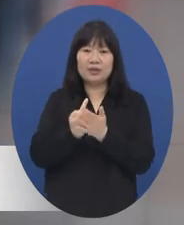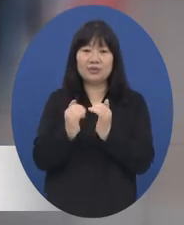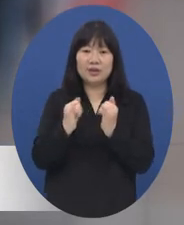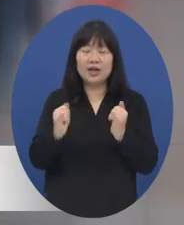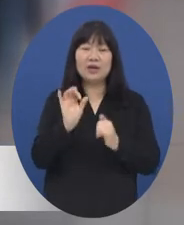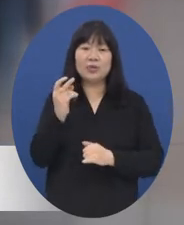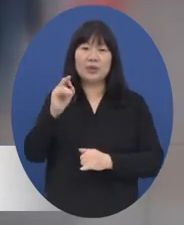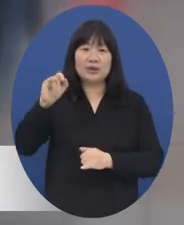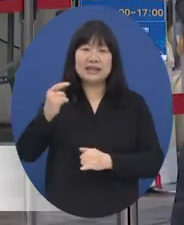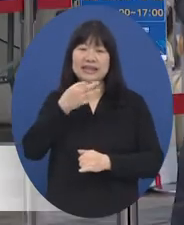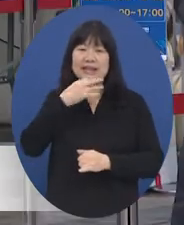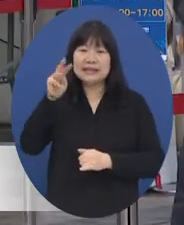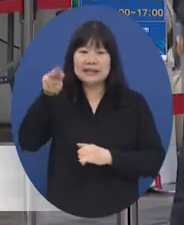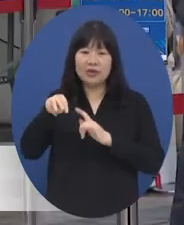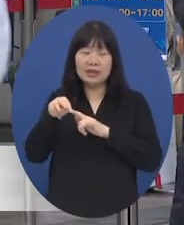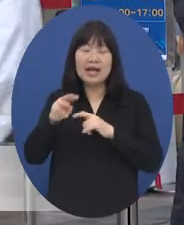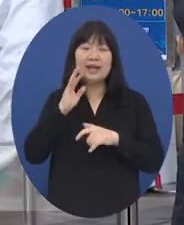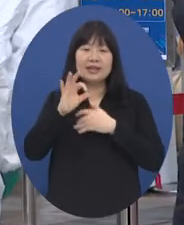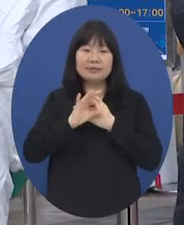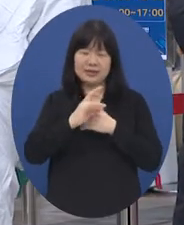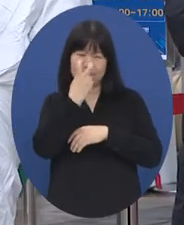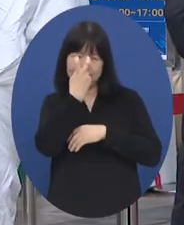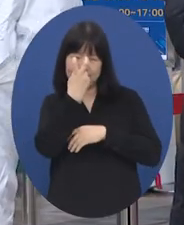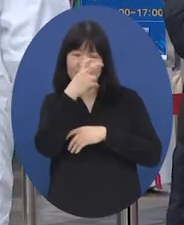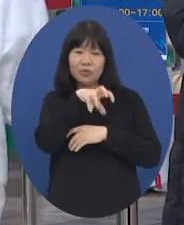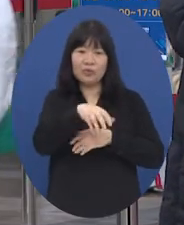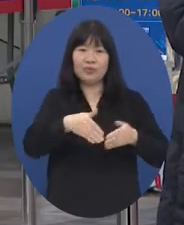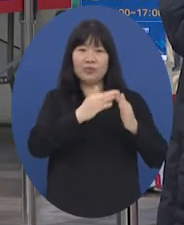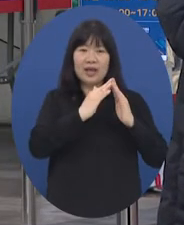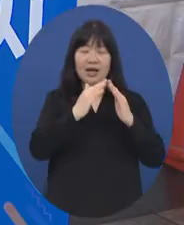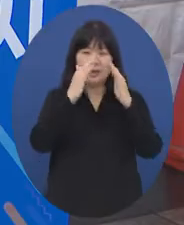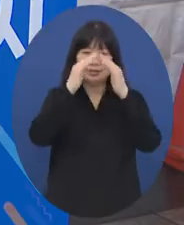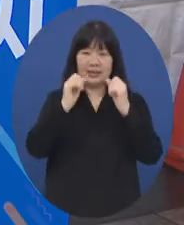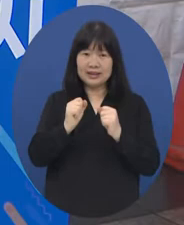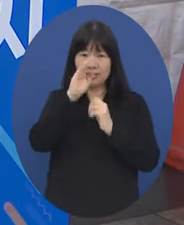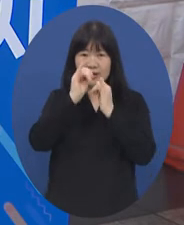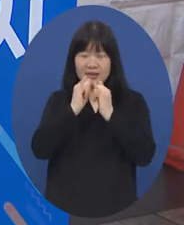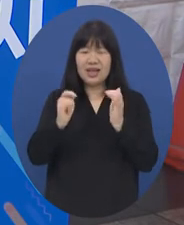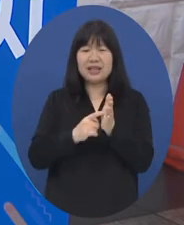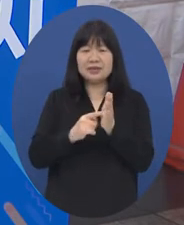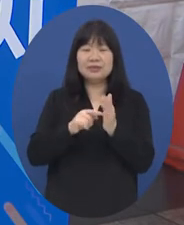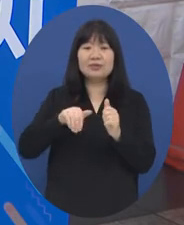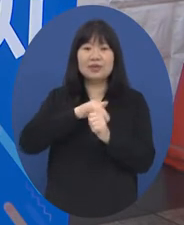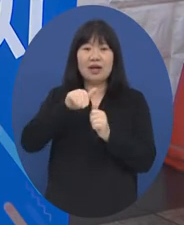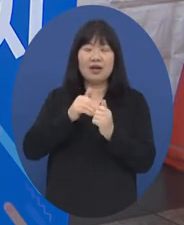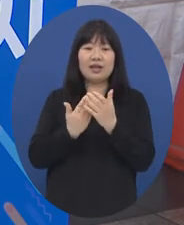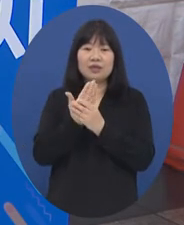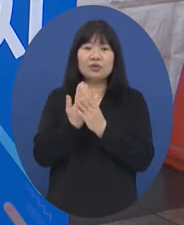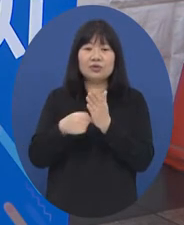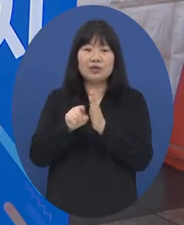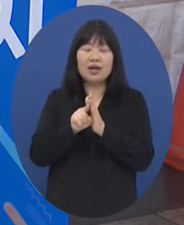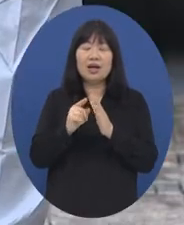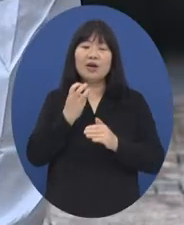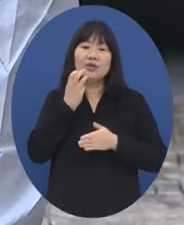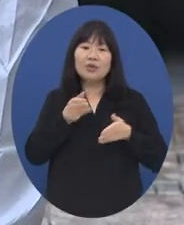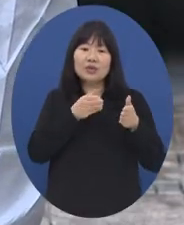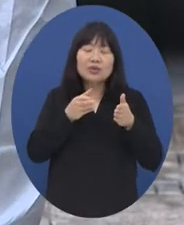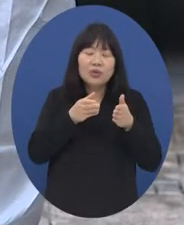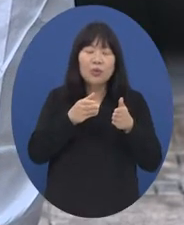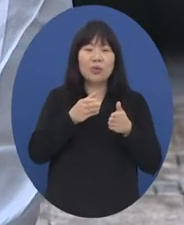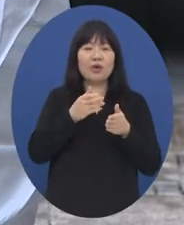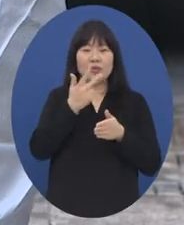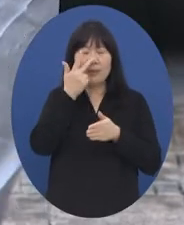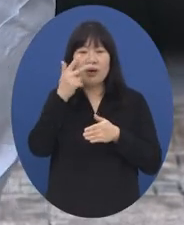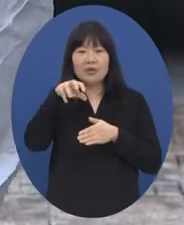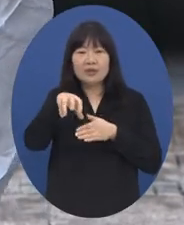휴게소에 임시 선별 검사소를 설치, 재택 치료자 응급 상황 발생에 대비해 경기도 의료원 수원병원과 평택 박예병원 등